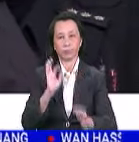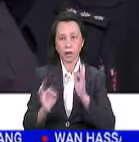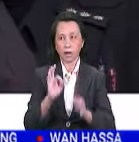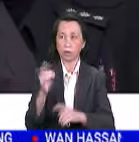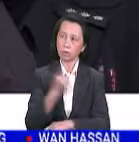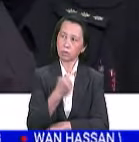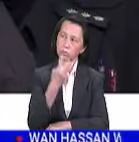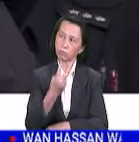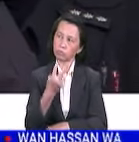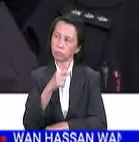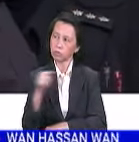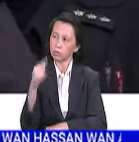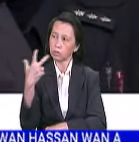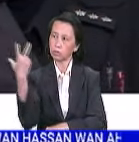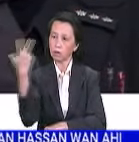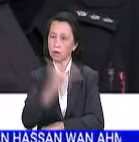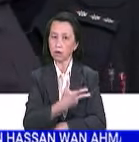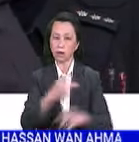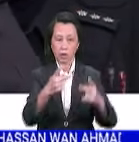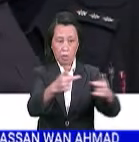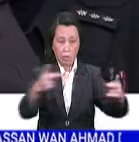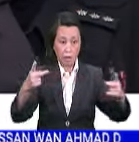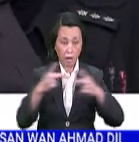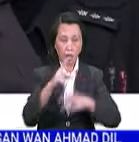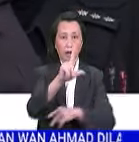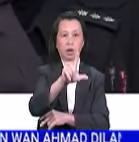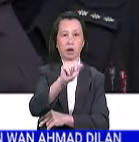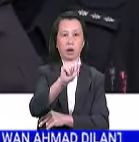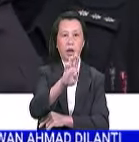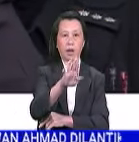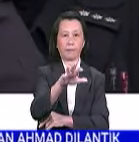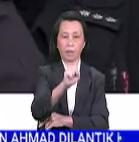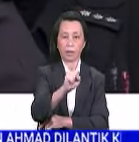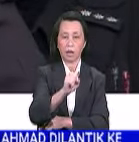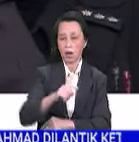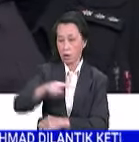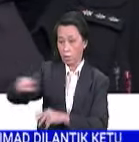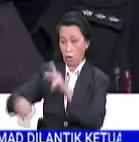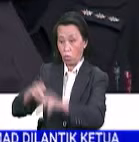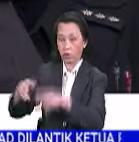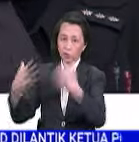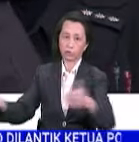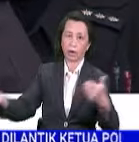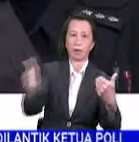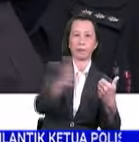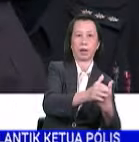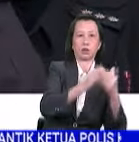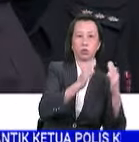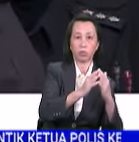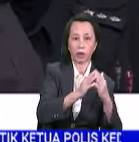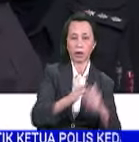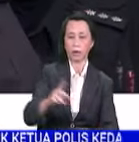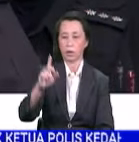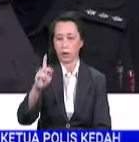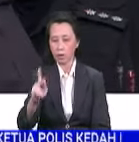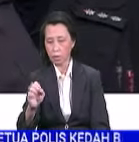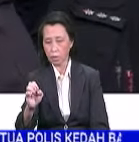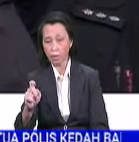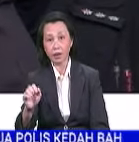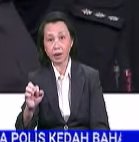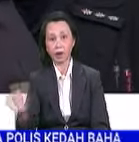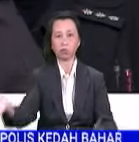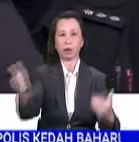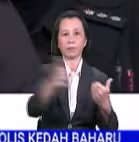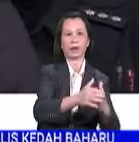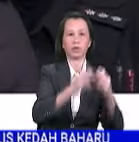2-3 hari ini pun di kawasan Labis semua telah balik ke rumah masing-masing. Kawasan Tenang pun telah balik ke kawasan di rumah